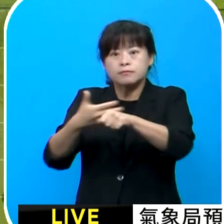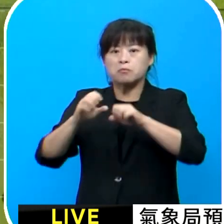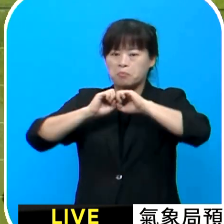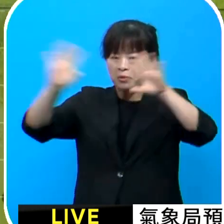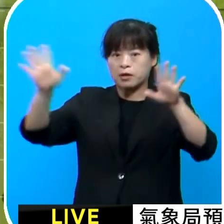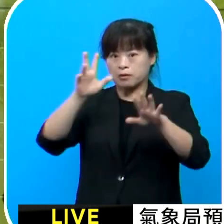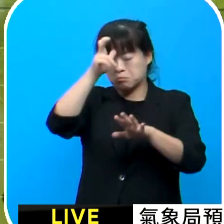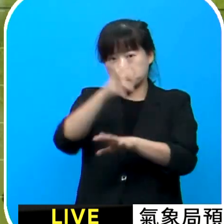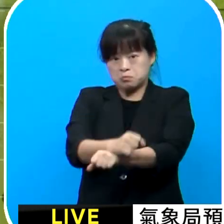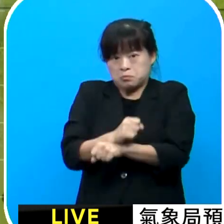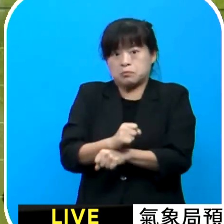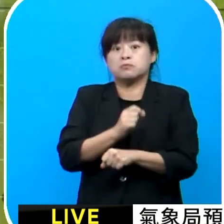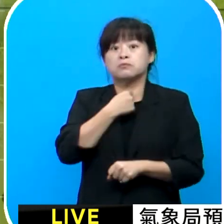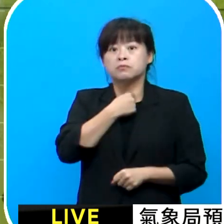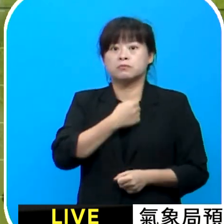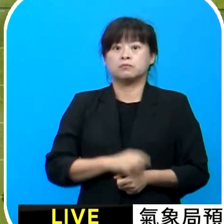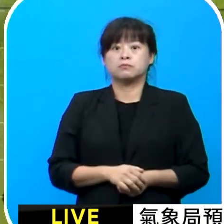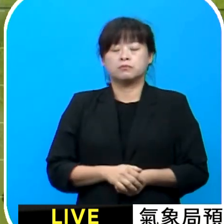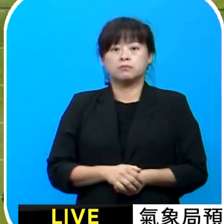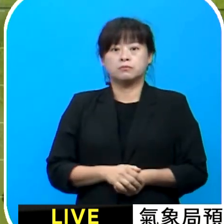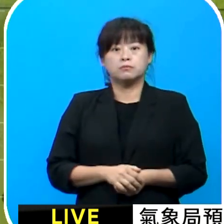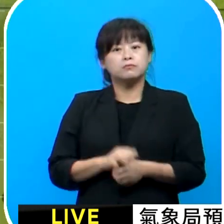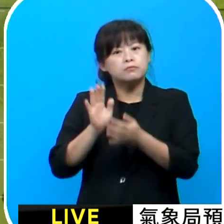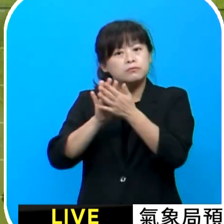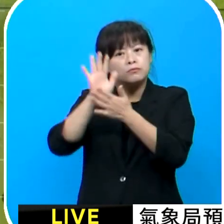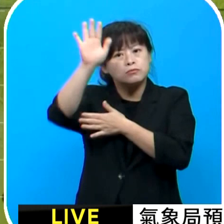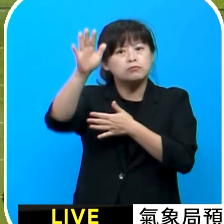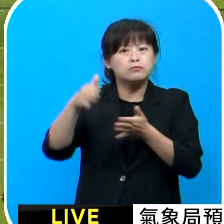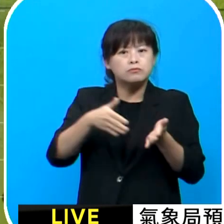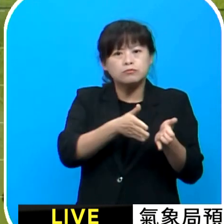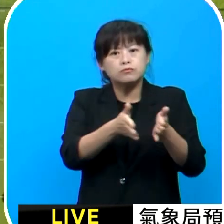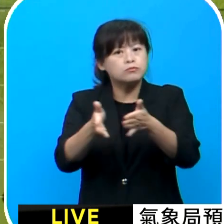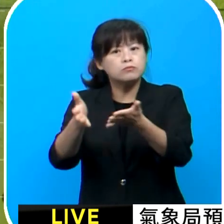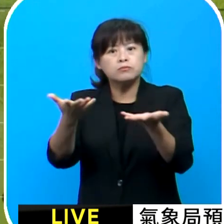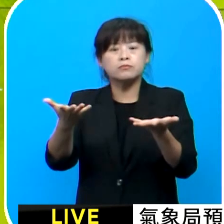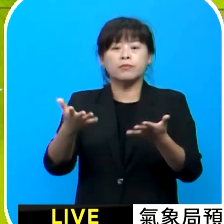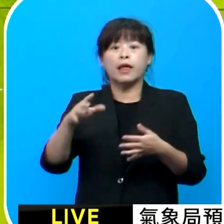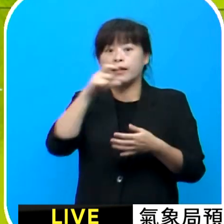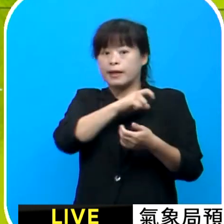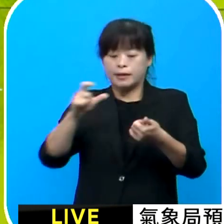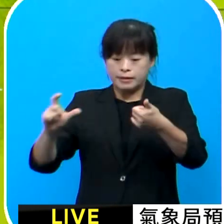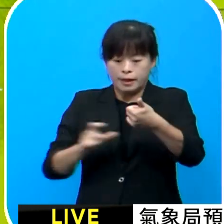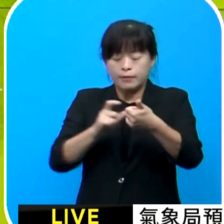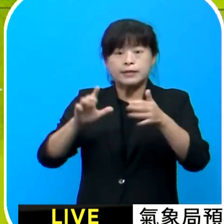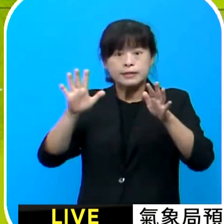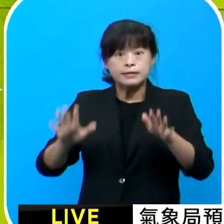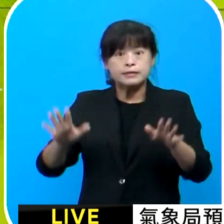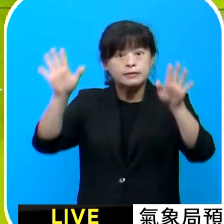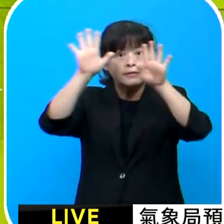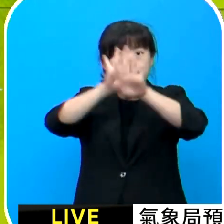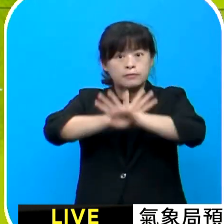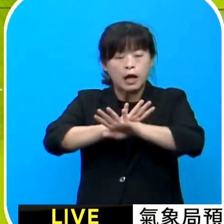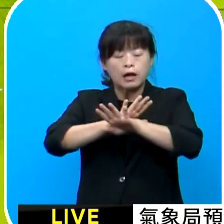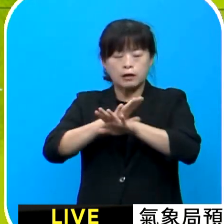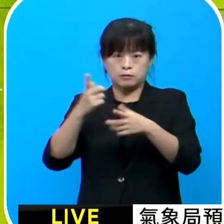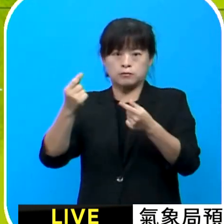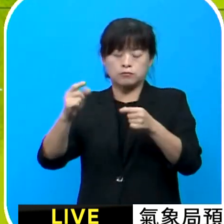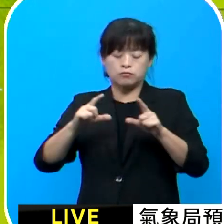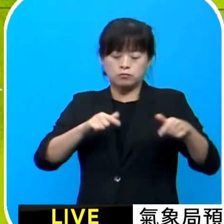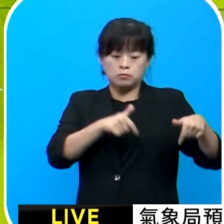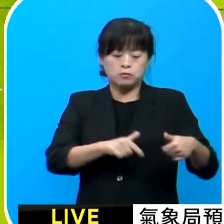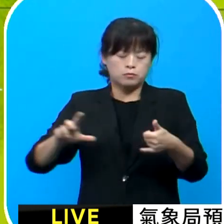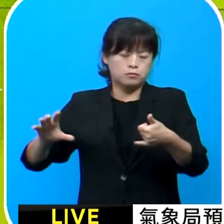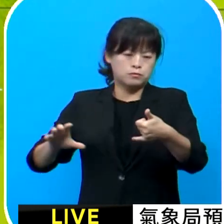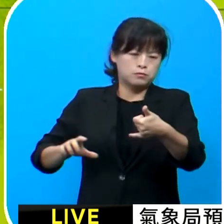布海上台风警报。根据未来预测路径，台风在今天晚间会持续的朝西移